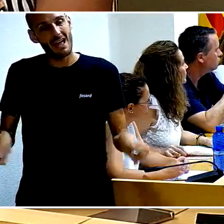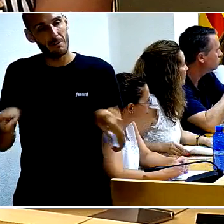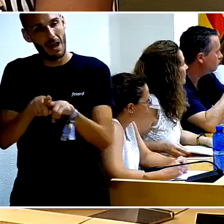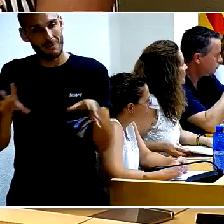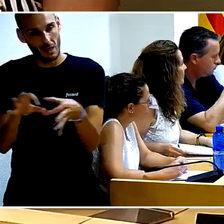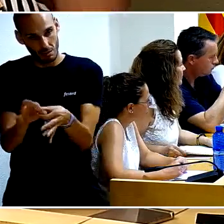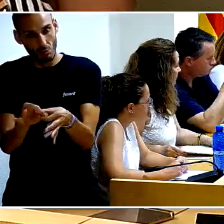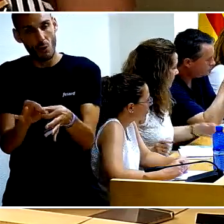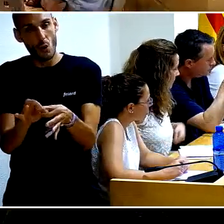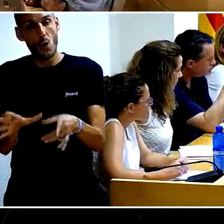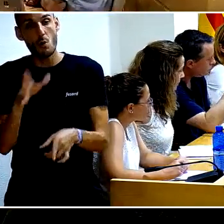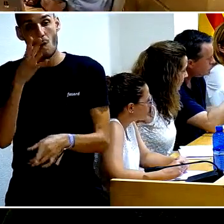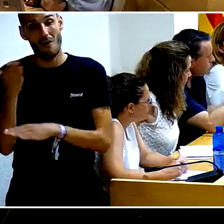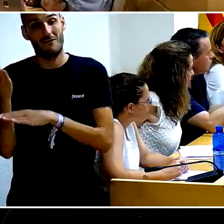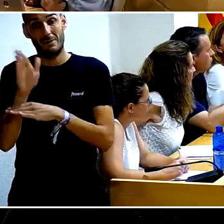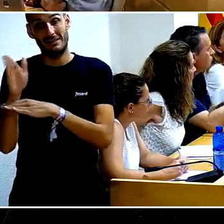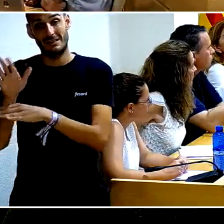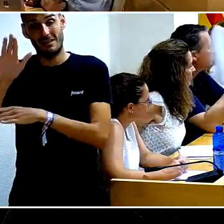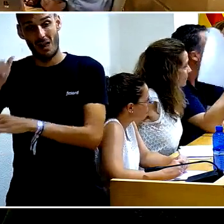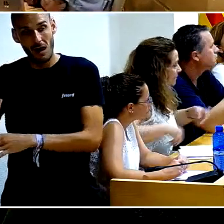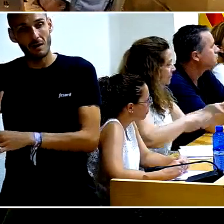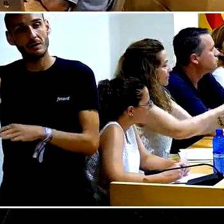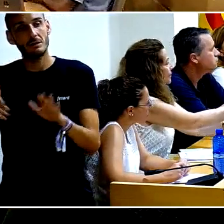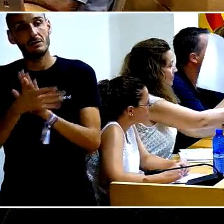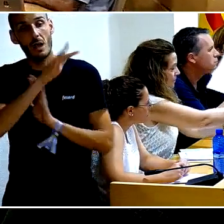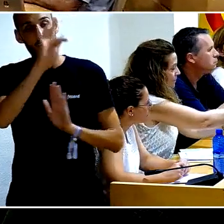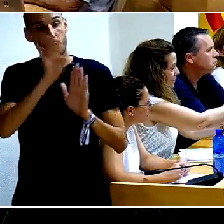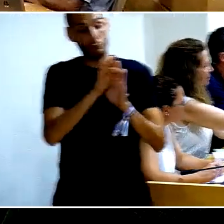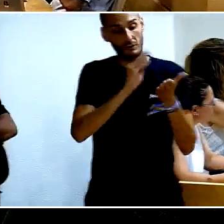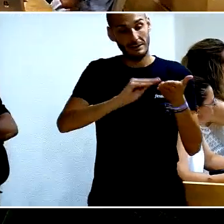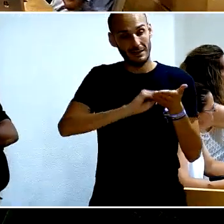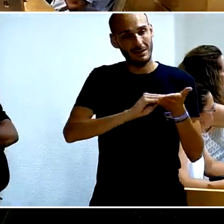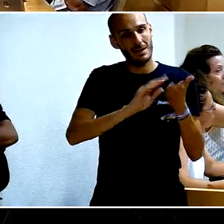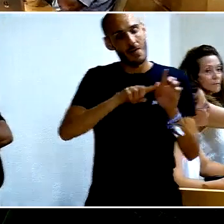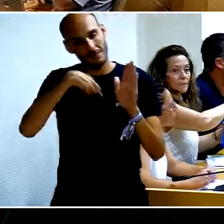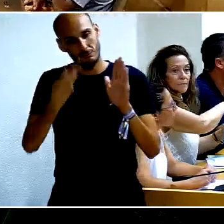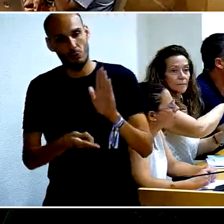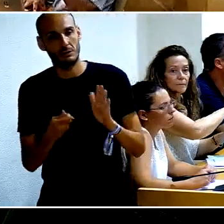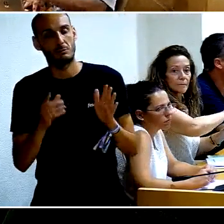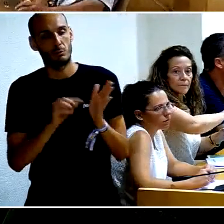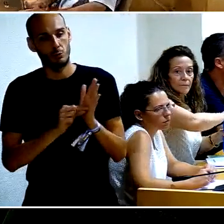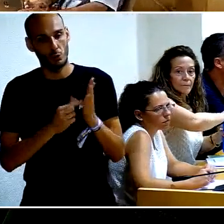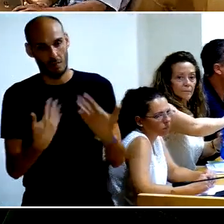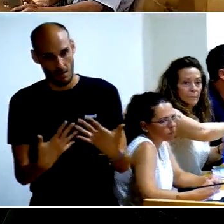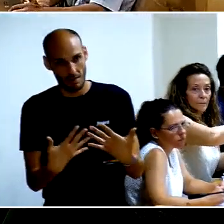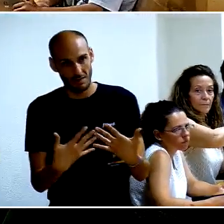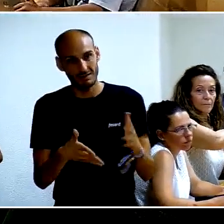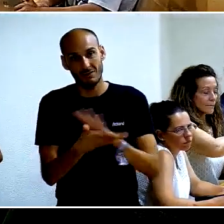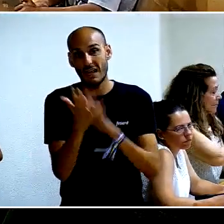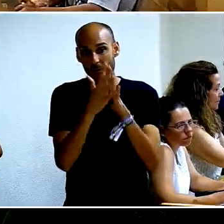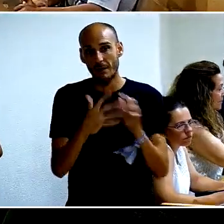representants. Passaríem aquest punt després dels punts de secretaria, i així no, també si després no volen quedar-se a tota la sessió